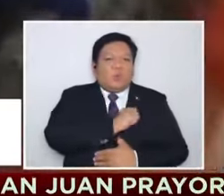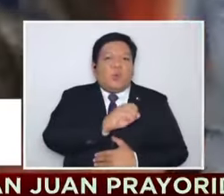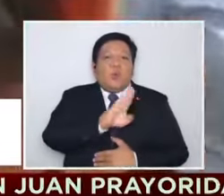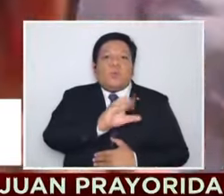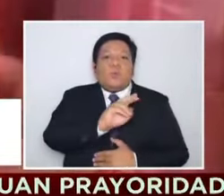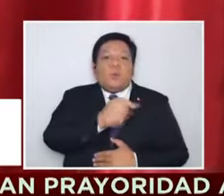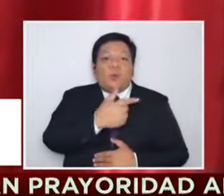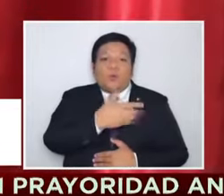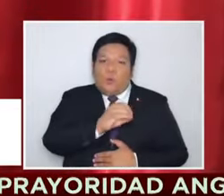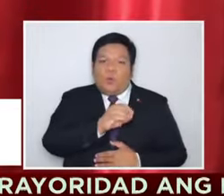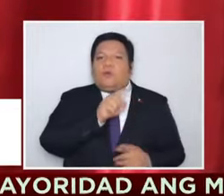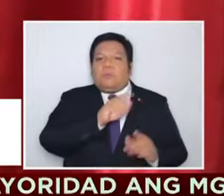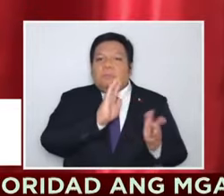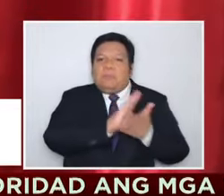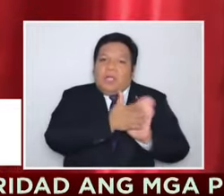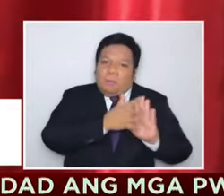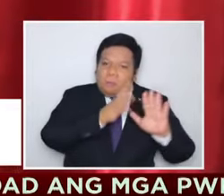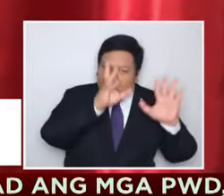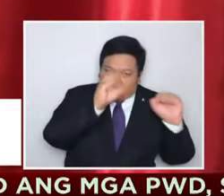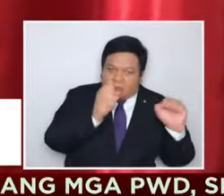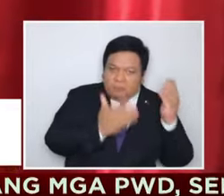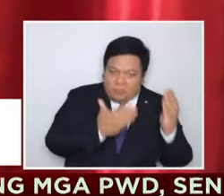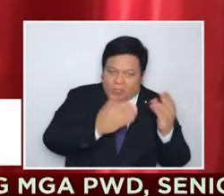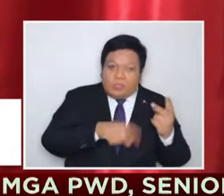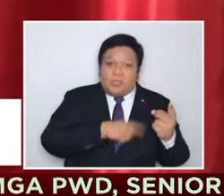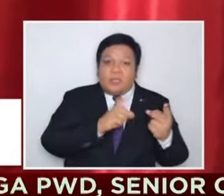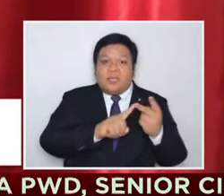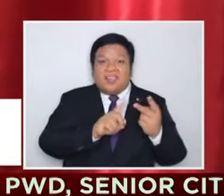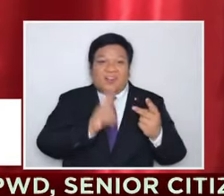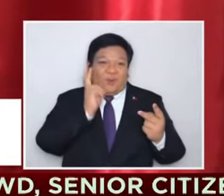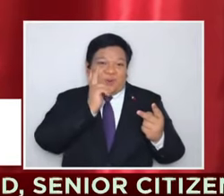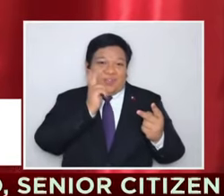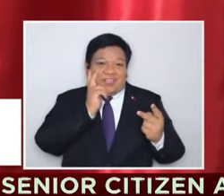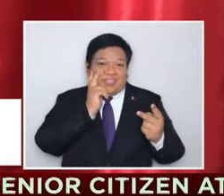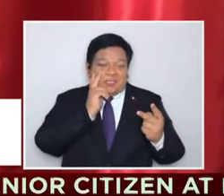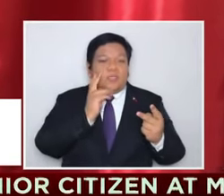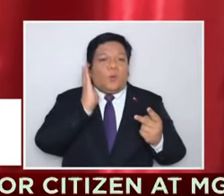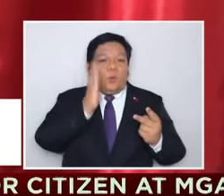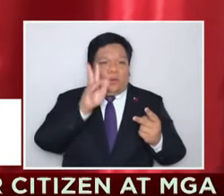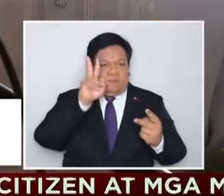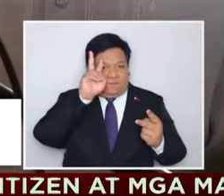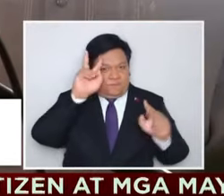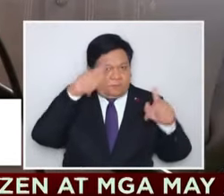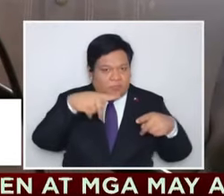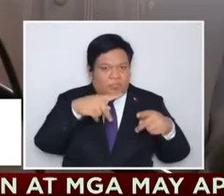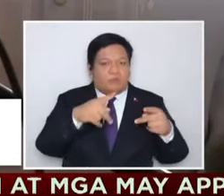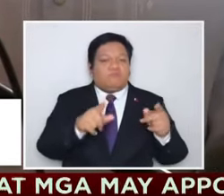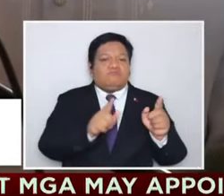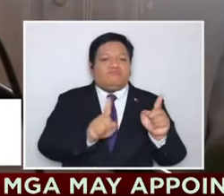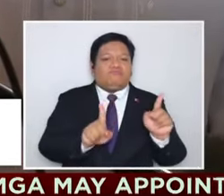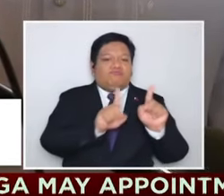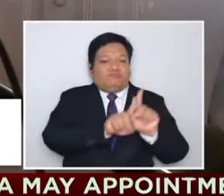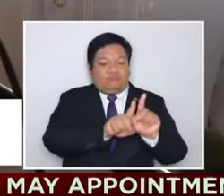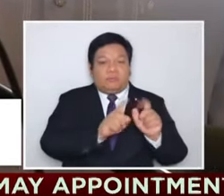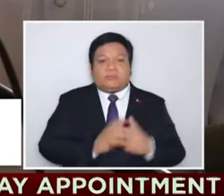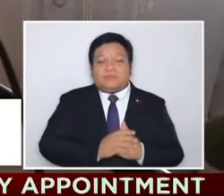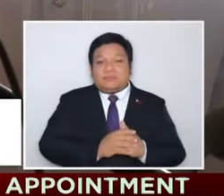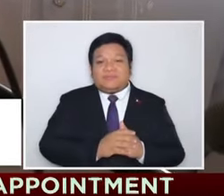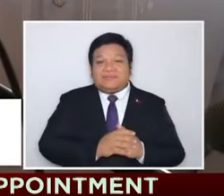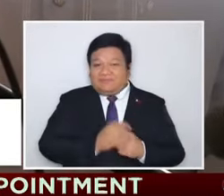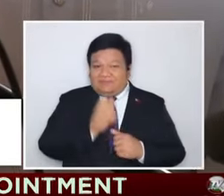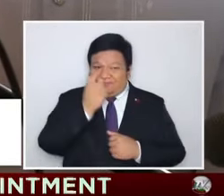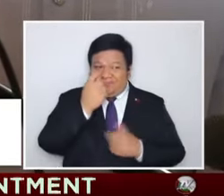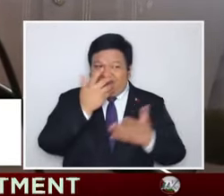candidate ng partido, habang si Pangulong Duterte naman bilang kandidato sa pagka-vice-presidente. Pero bagamat buo na umano